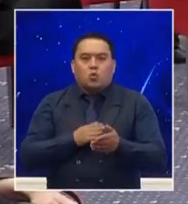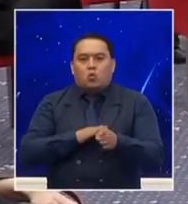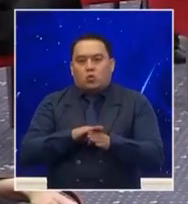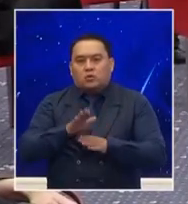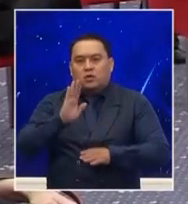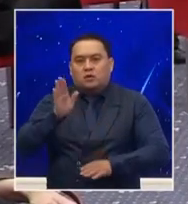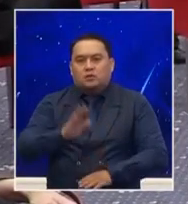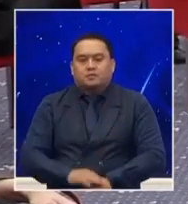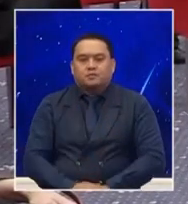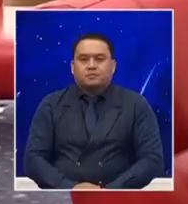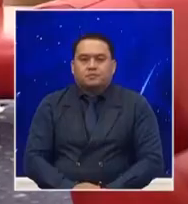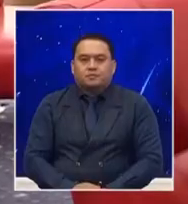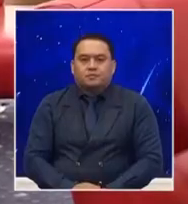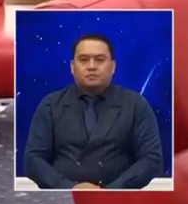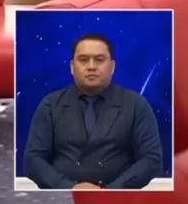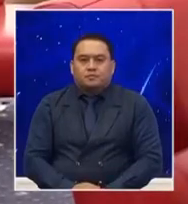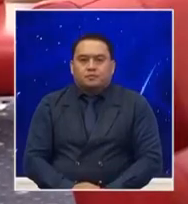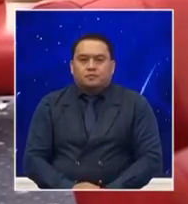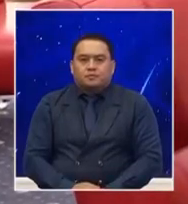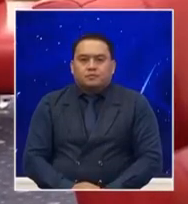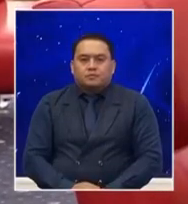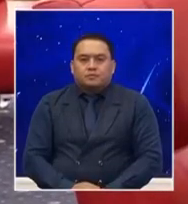жүзеге асырылуда. Ал келесі жылы?